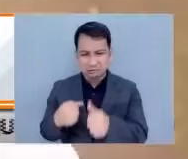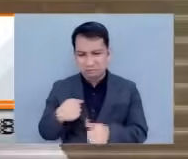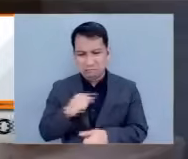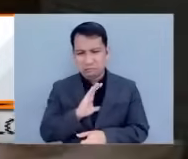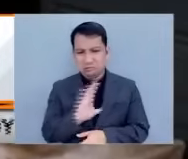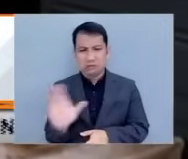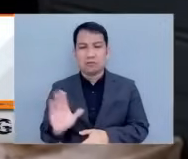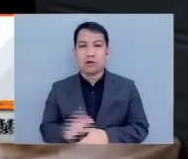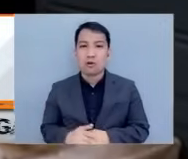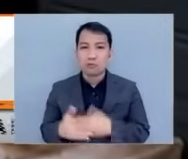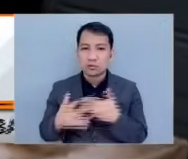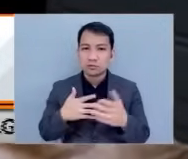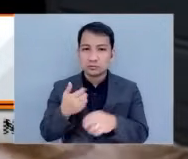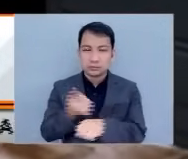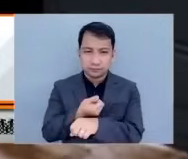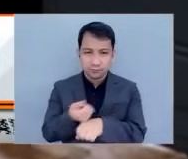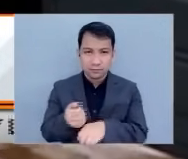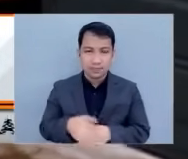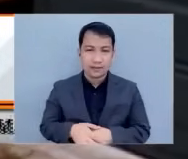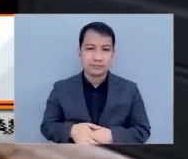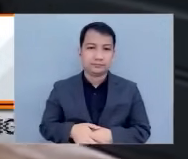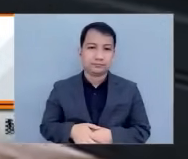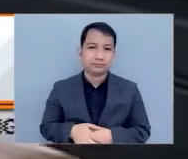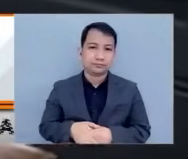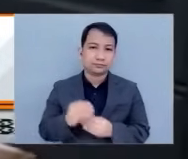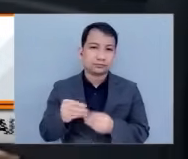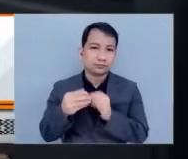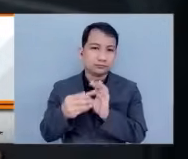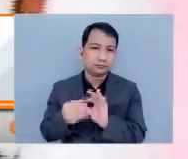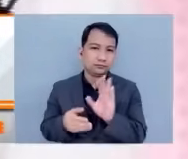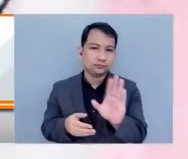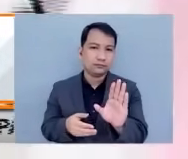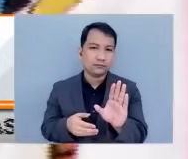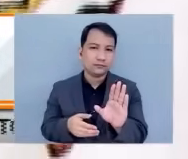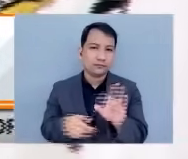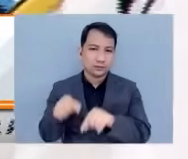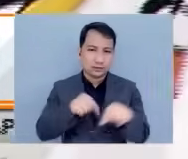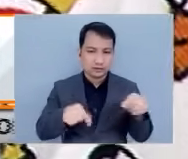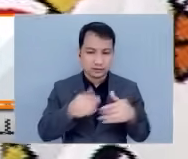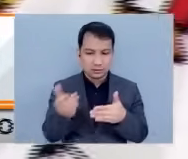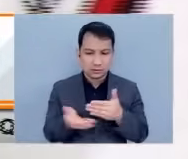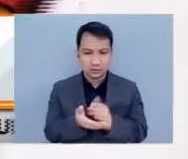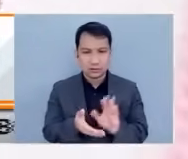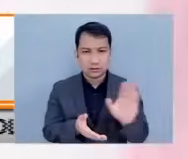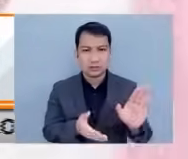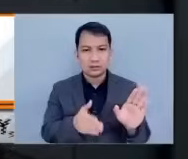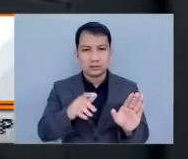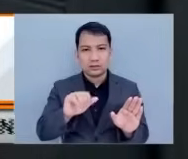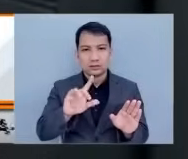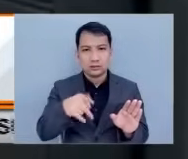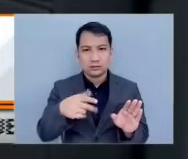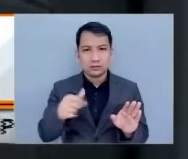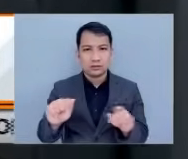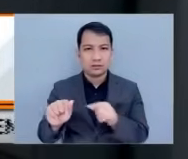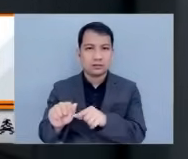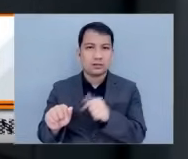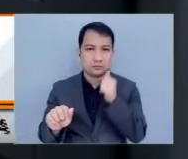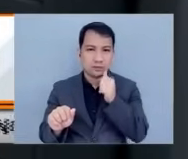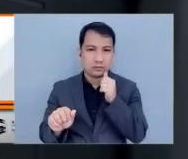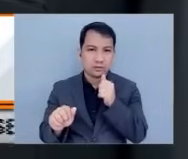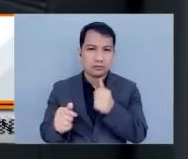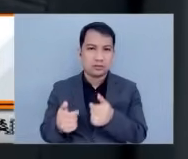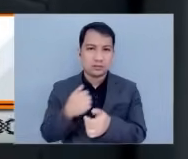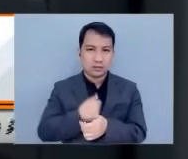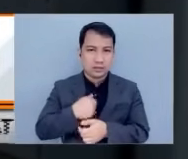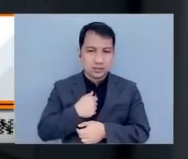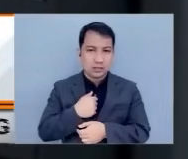hirap. Sa kabila ng lahat ng nangyari, hindi na raw magsasampa ng kaso si Alpha laban sa babae. Humingi na raw ito ng paumanhin